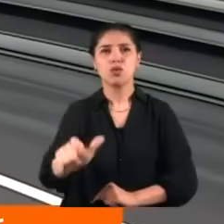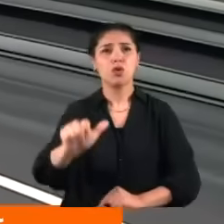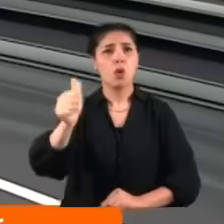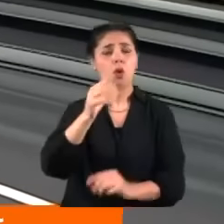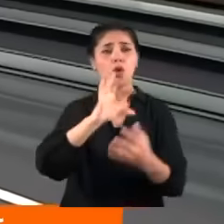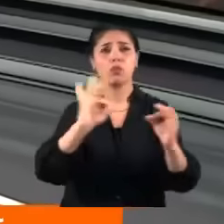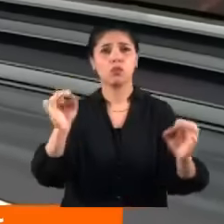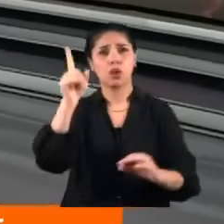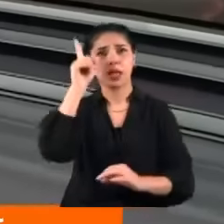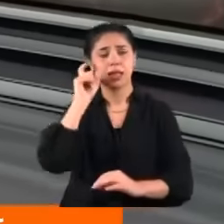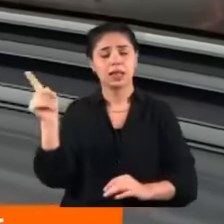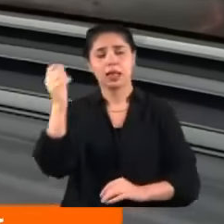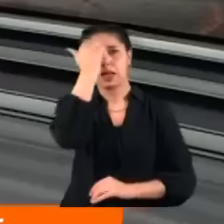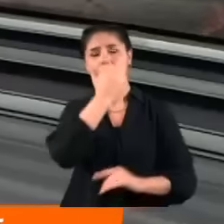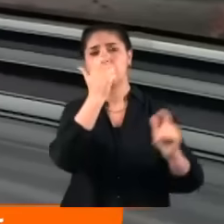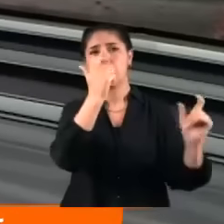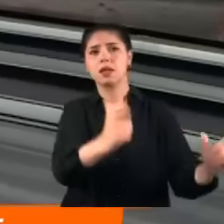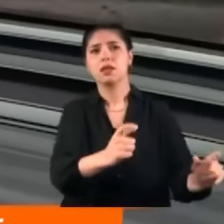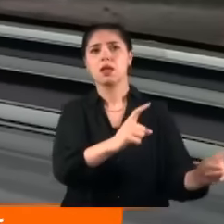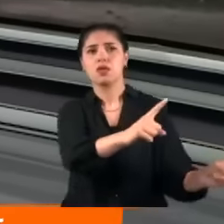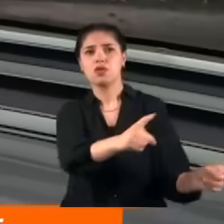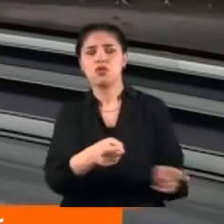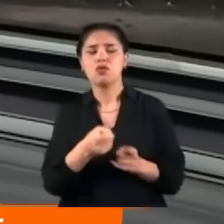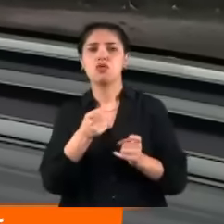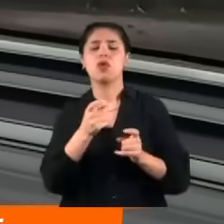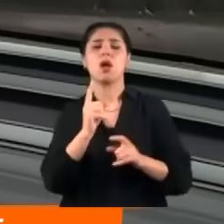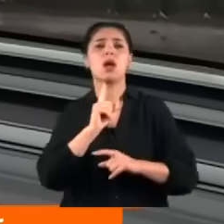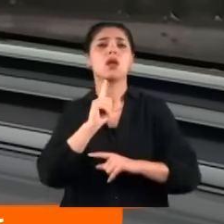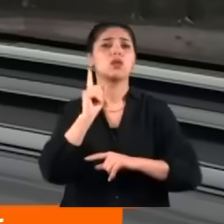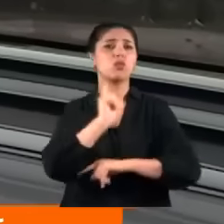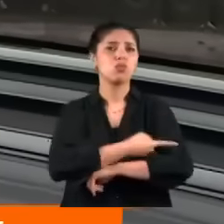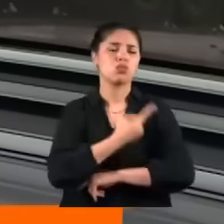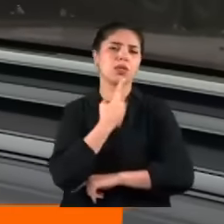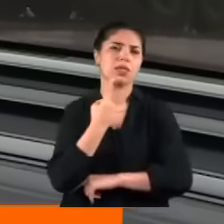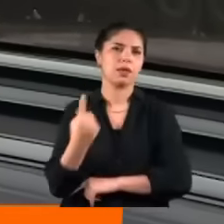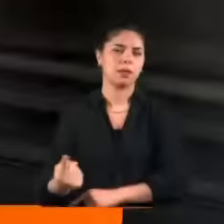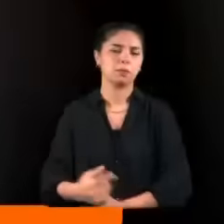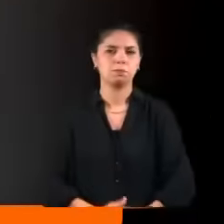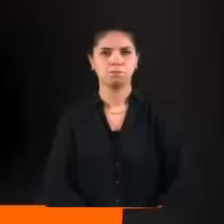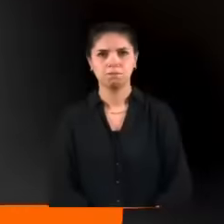cümlesi İsrail'in Gazze'de işgalci güç olduğuydu.